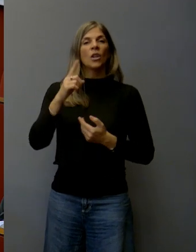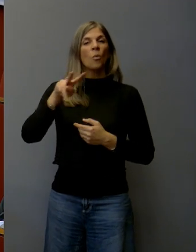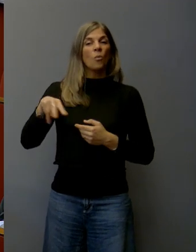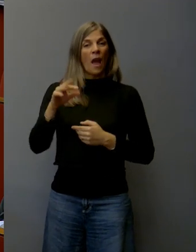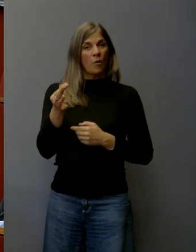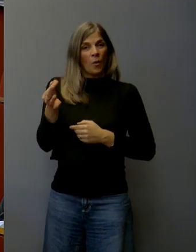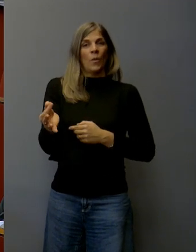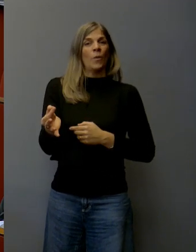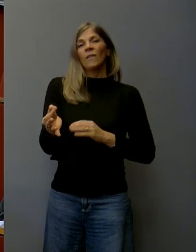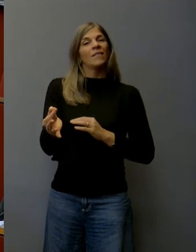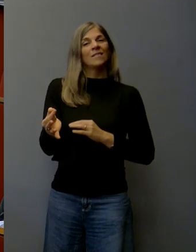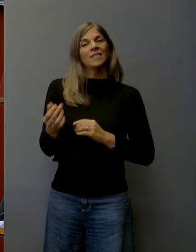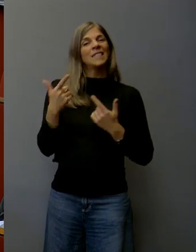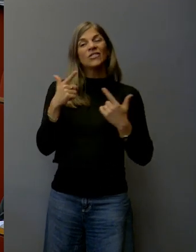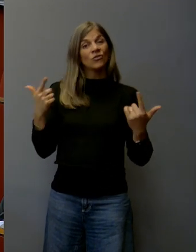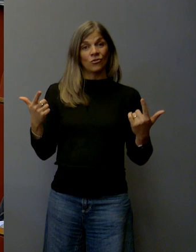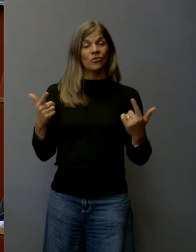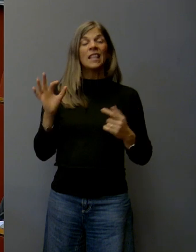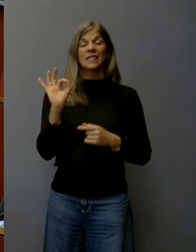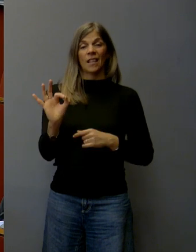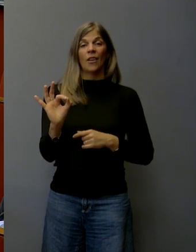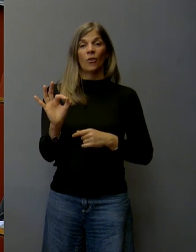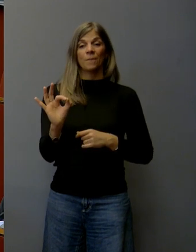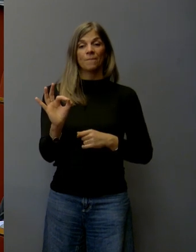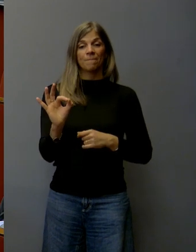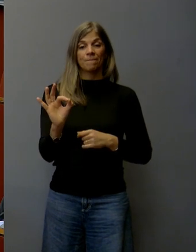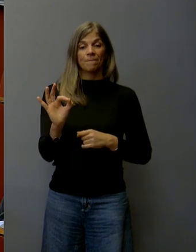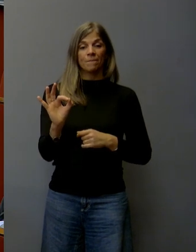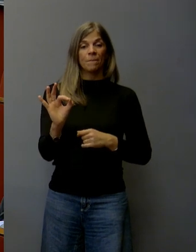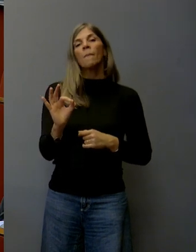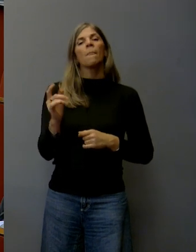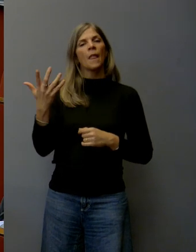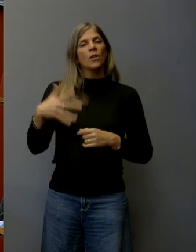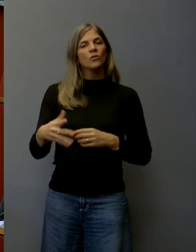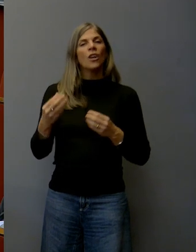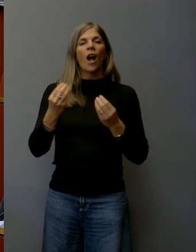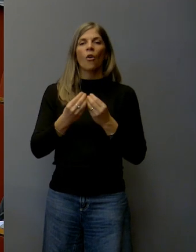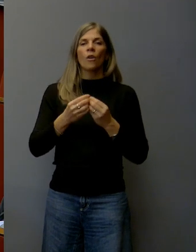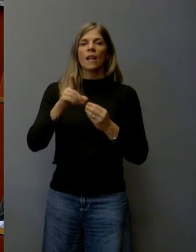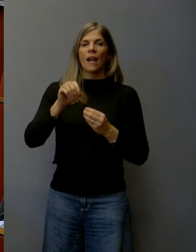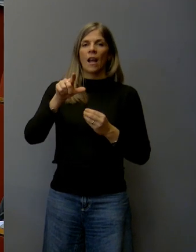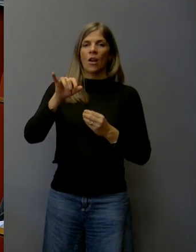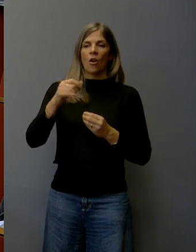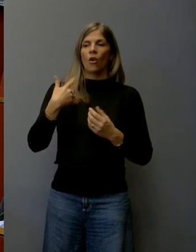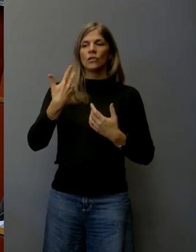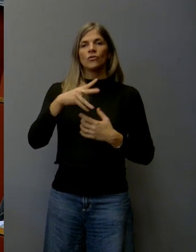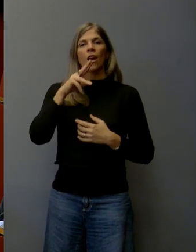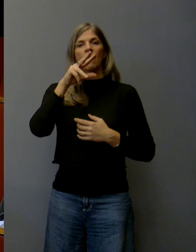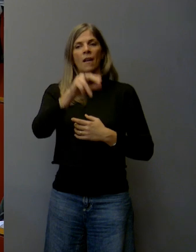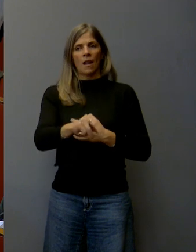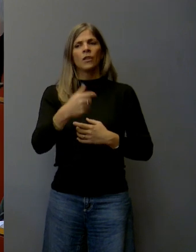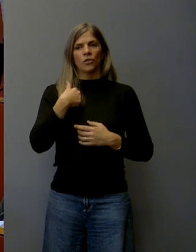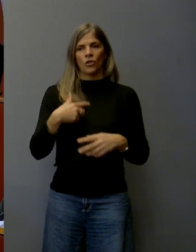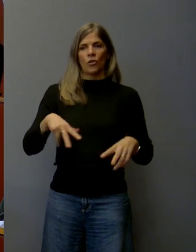attenzione la collega Lodi ne ha parlato ne parlerò anch'io visto che per noi è importante solo il marketing